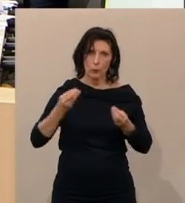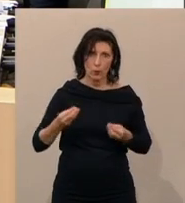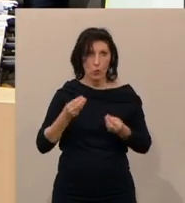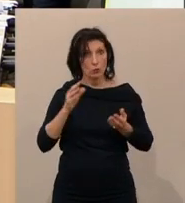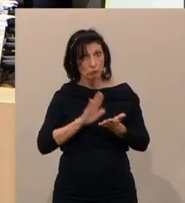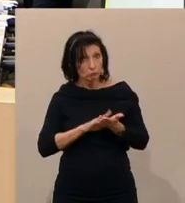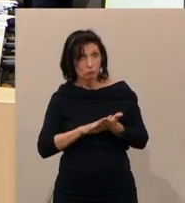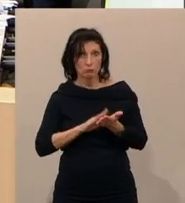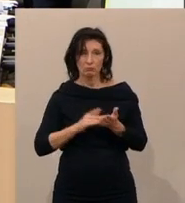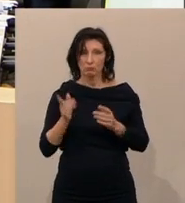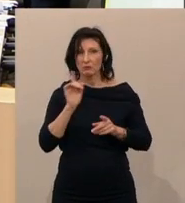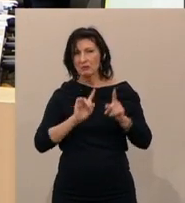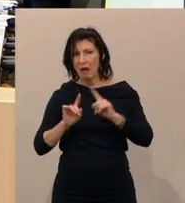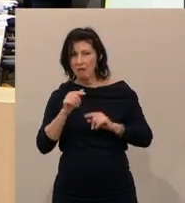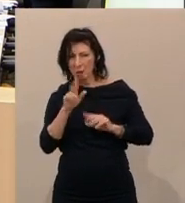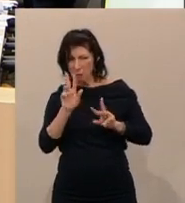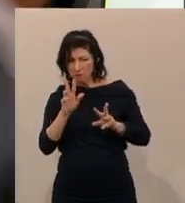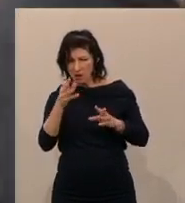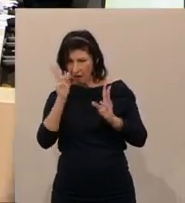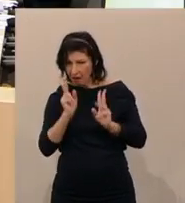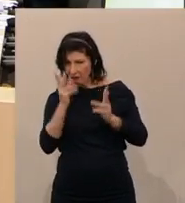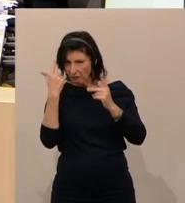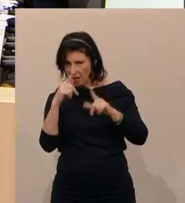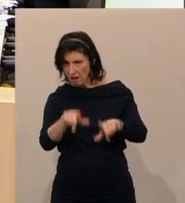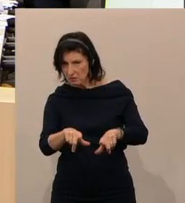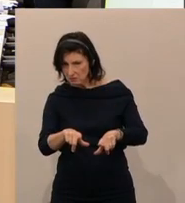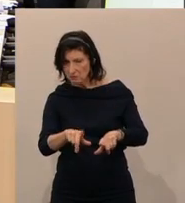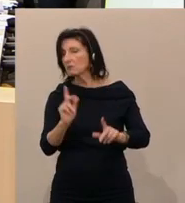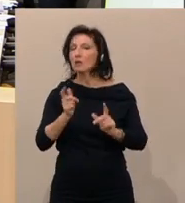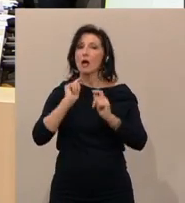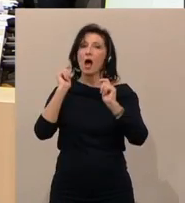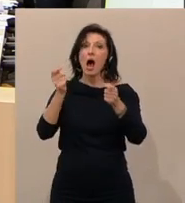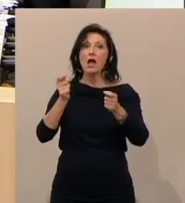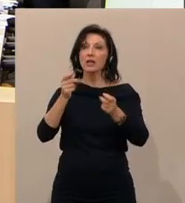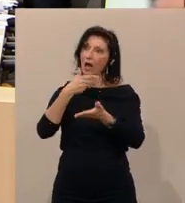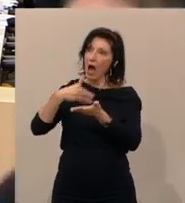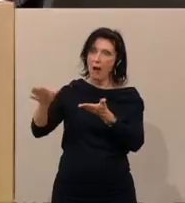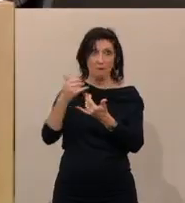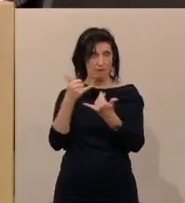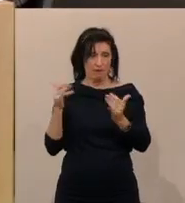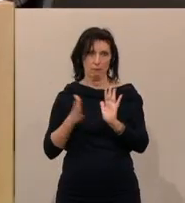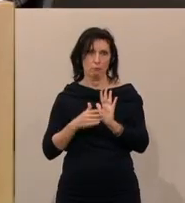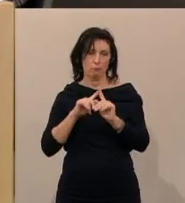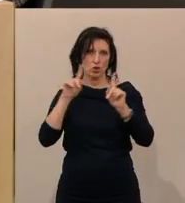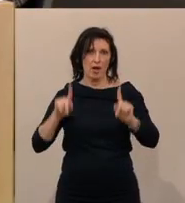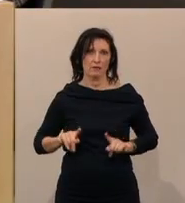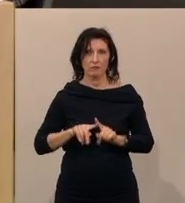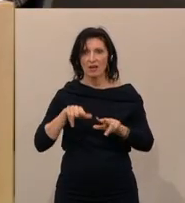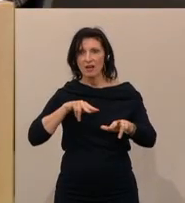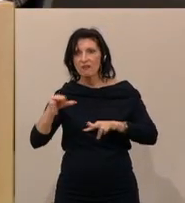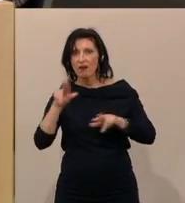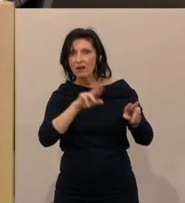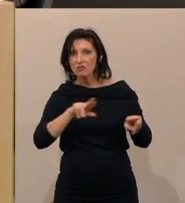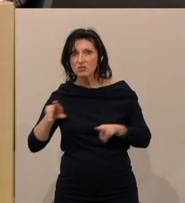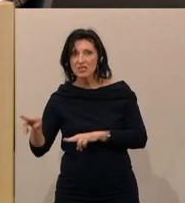vor, die Zweifel an der Verlässlichkeit wecken, wird der Antrag mit Bescheid abgewiesen. Im Hinblick auf die verwaltungsgerichtliche Überprüfung